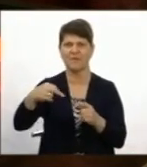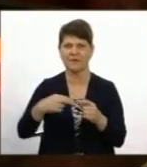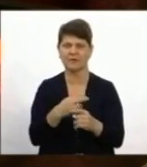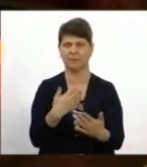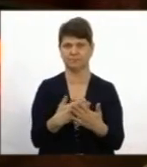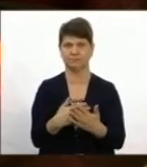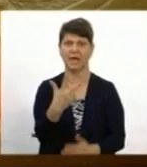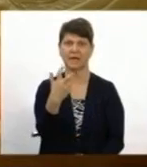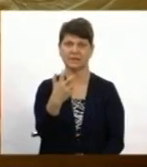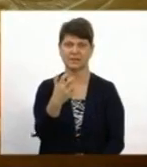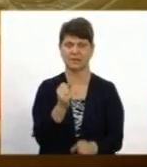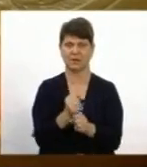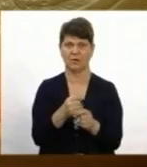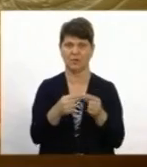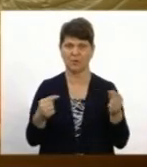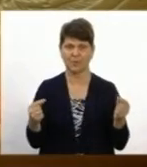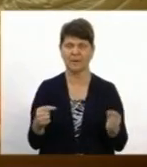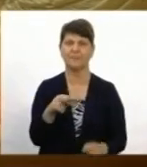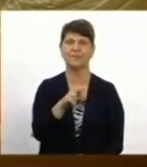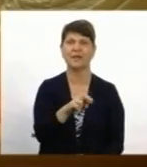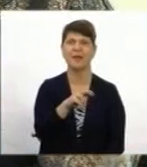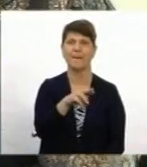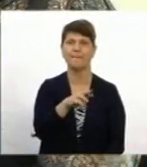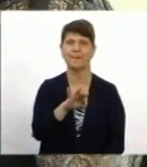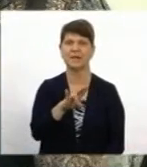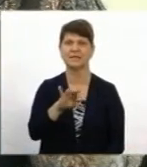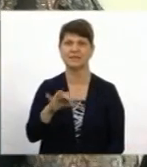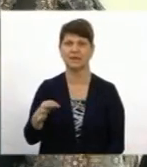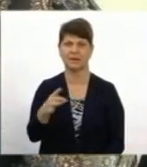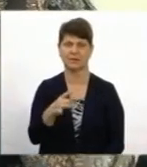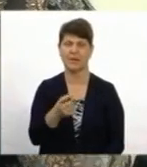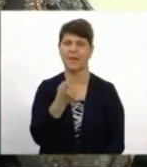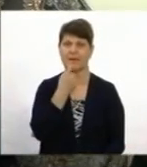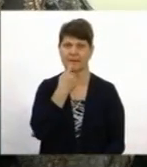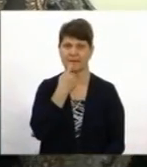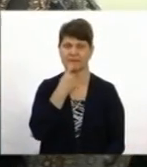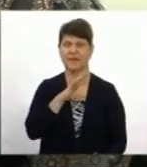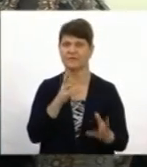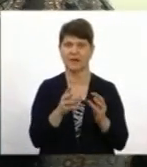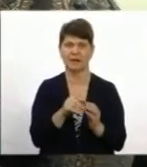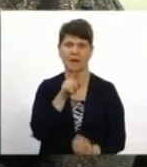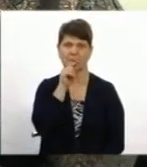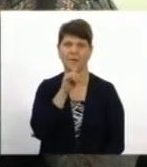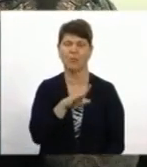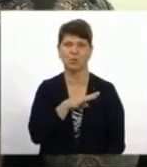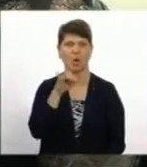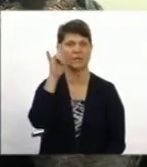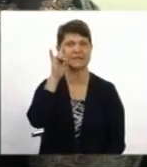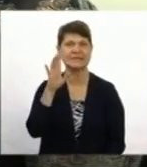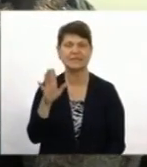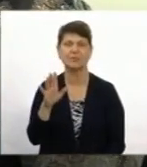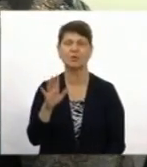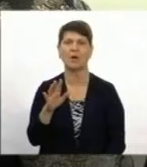близько 300 робіт мисткинь з Ямпільського району. Яйце, взагалі пташине, воно було символом